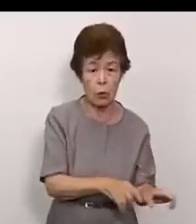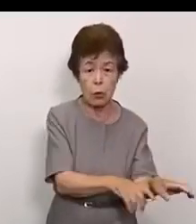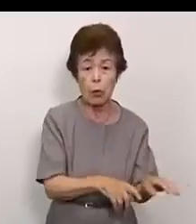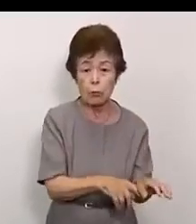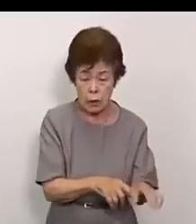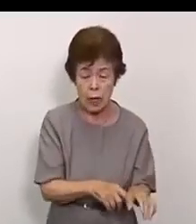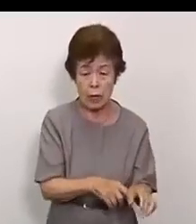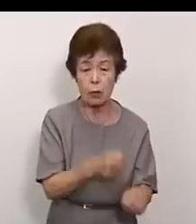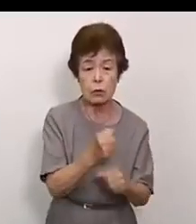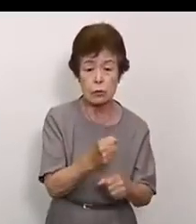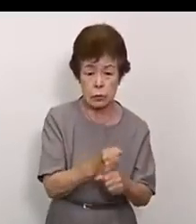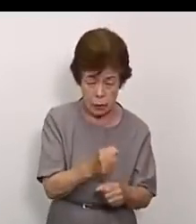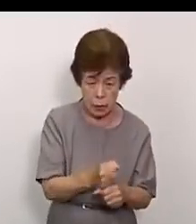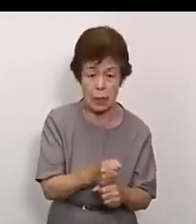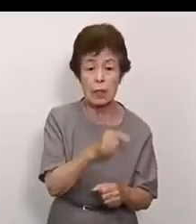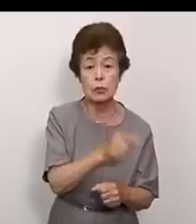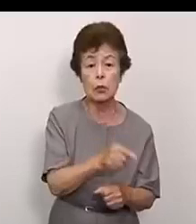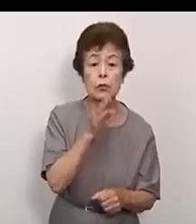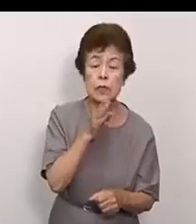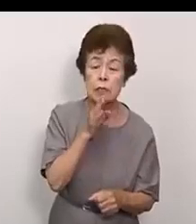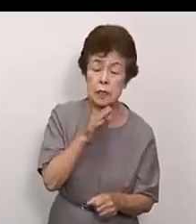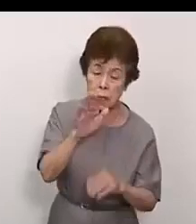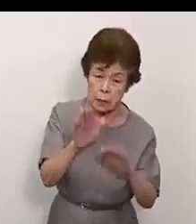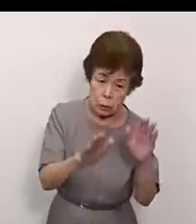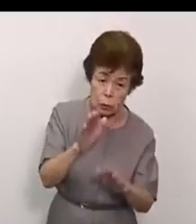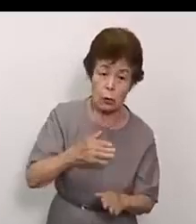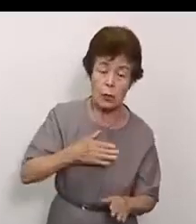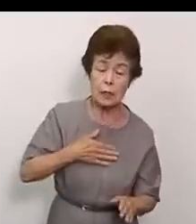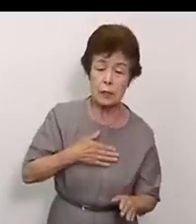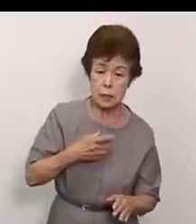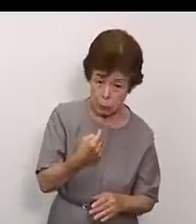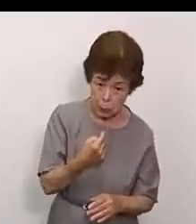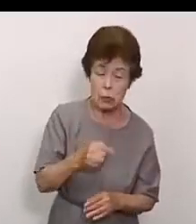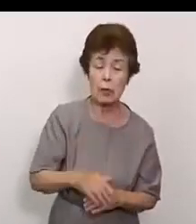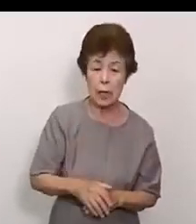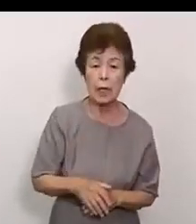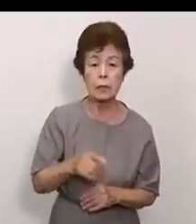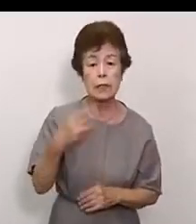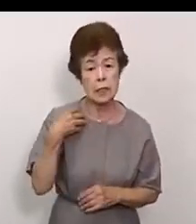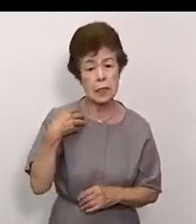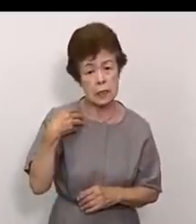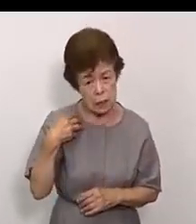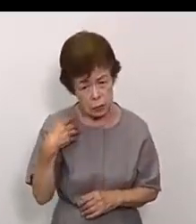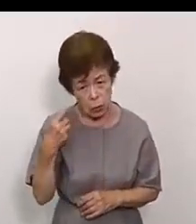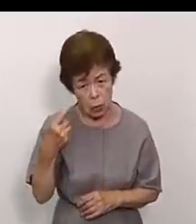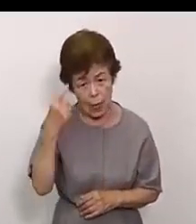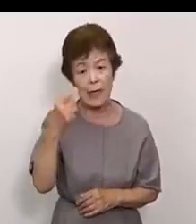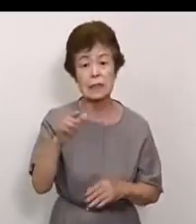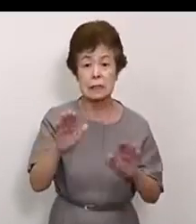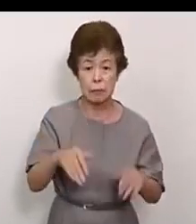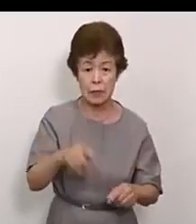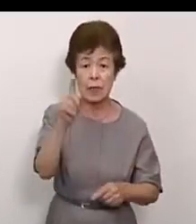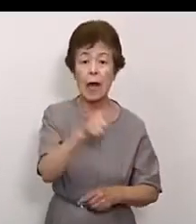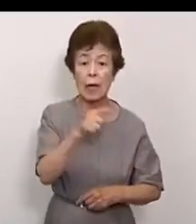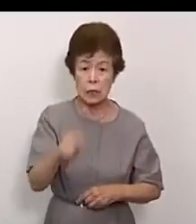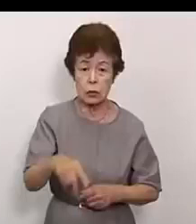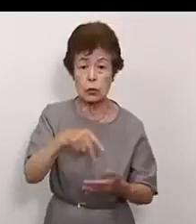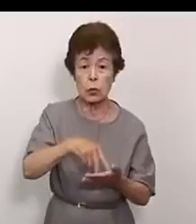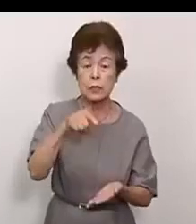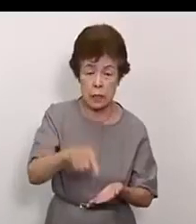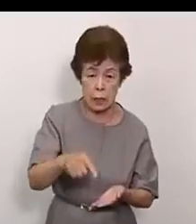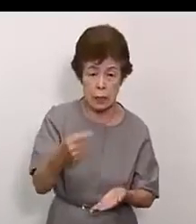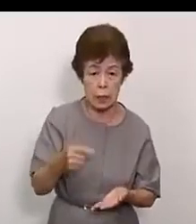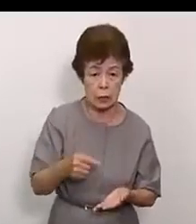実をやっぱり知ったものとしてのやっぱり責任を感じる、まあ、それは人間としての責任だと思います